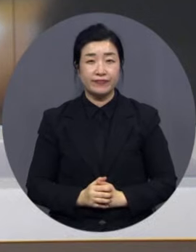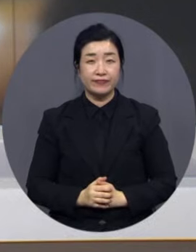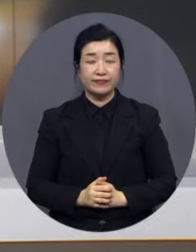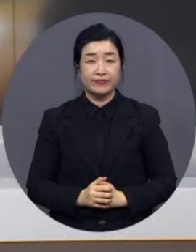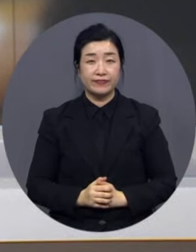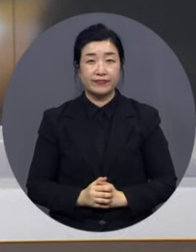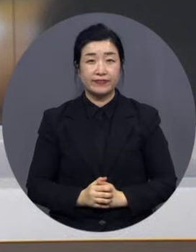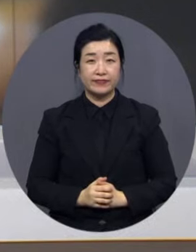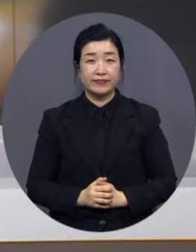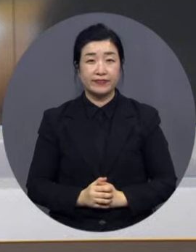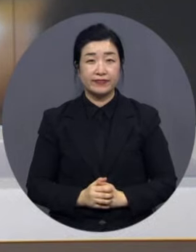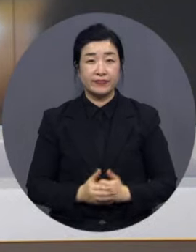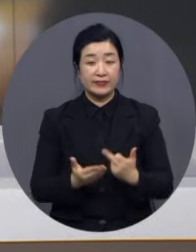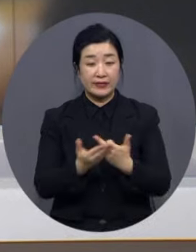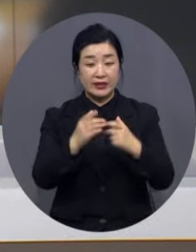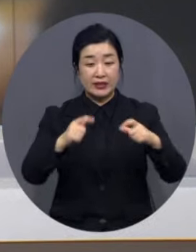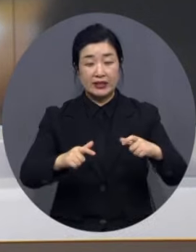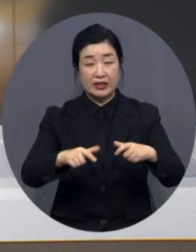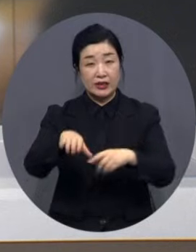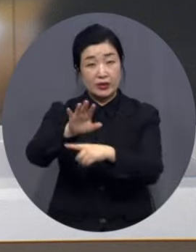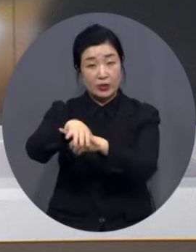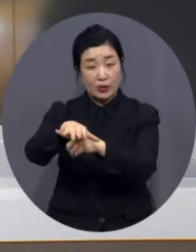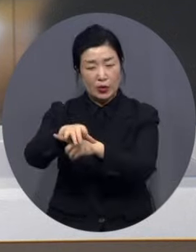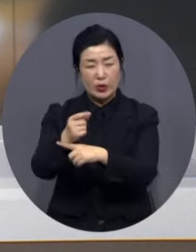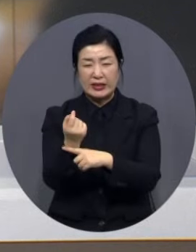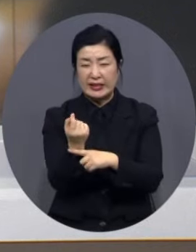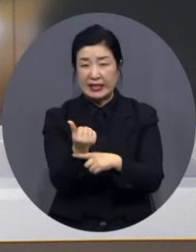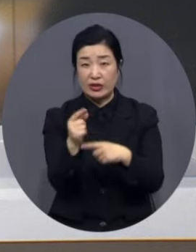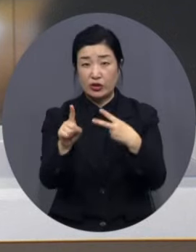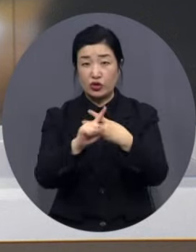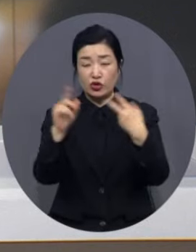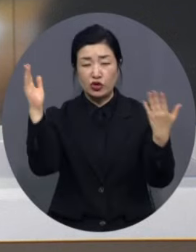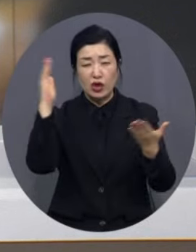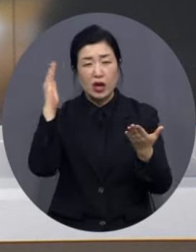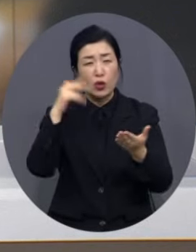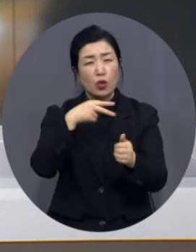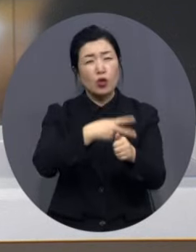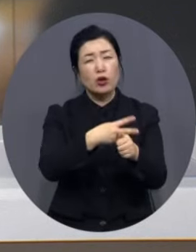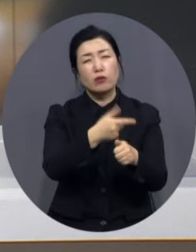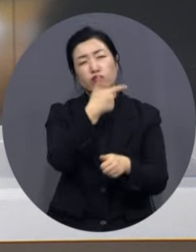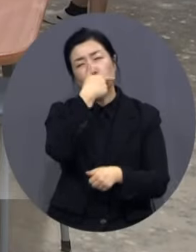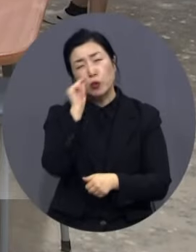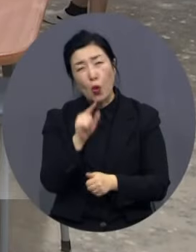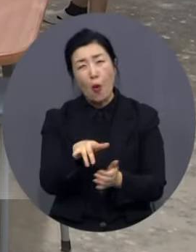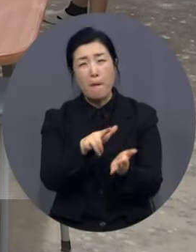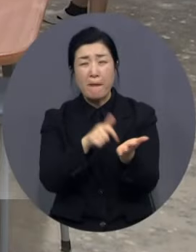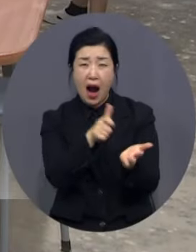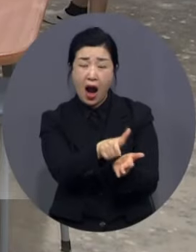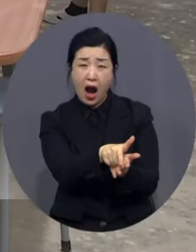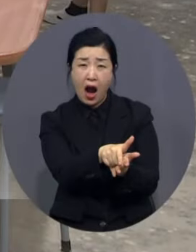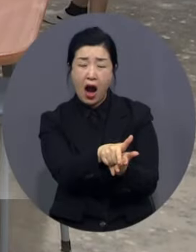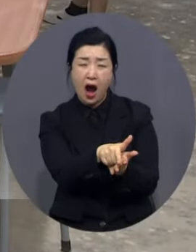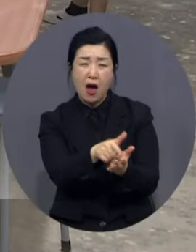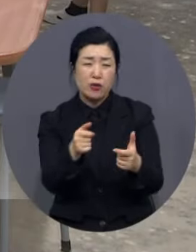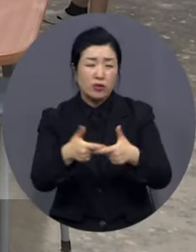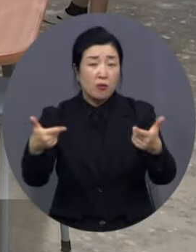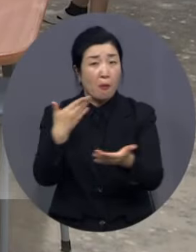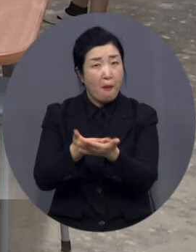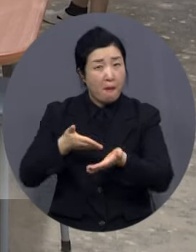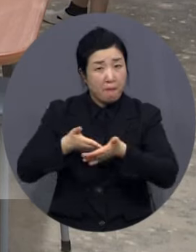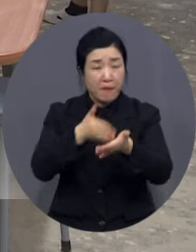엽서입니다 제주 지역 읍면에 있는 작은 중학교에 수업 교원이 부족하다며 교사들이 증원을 요구하고